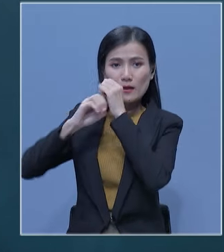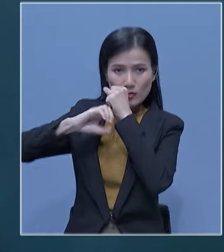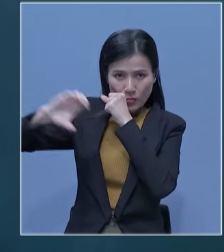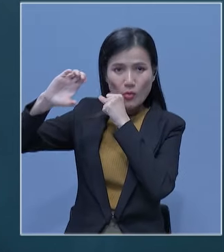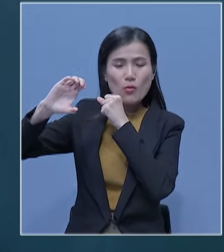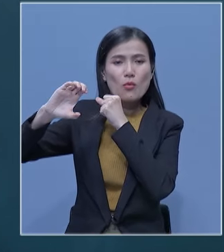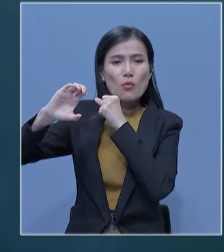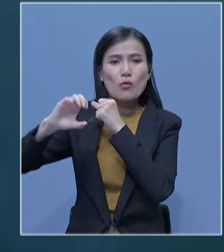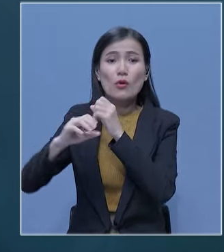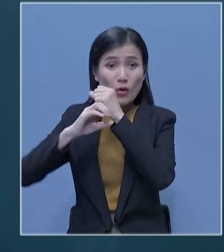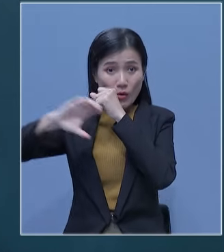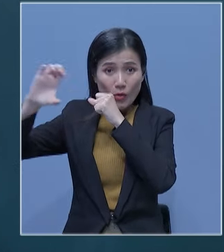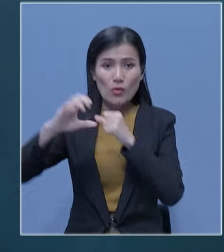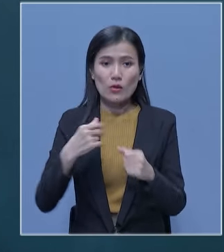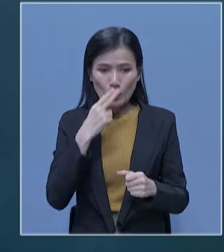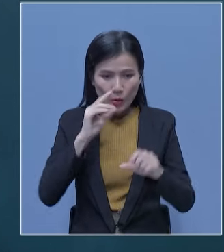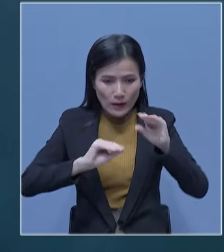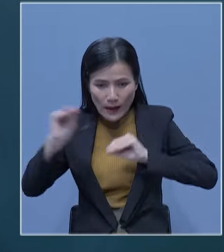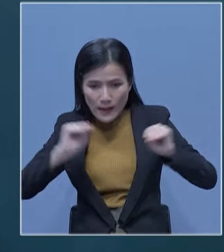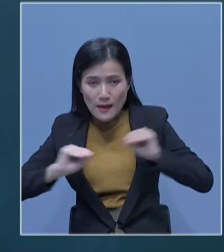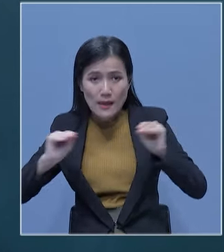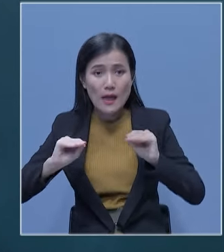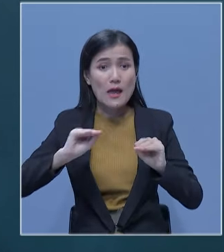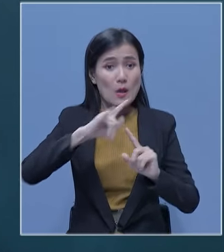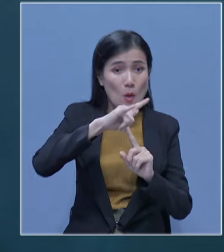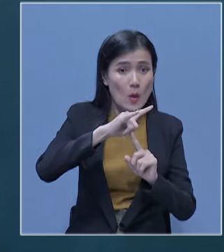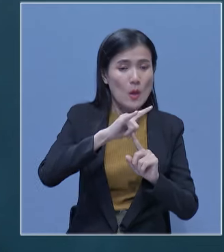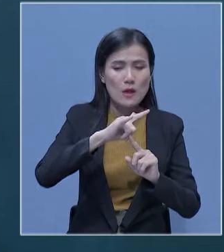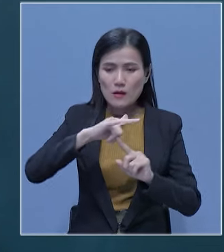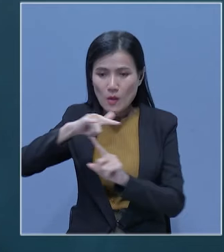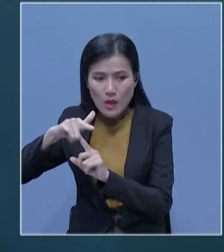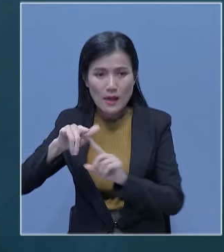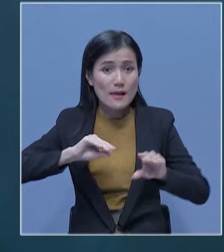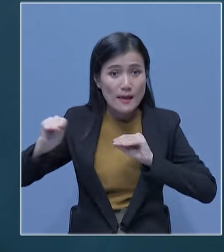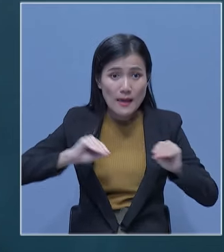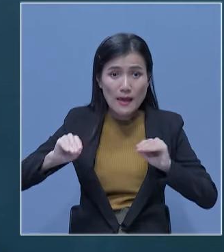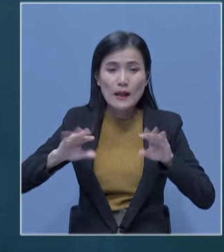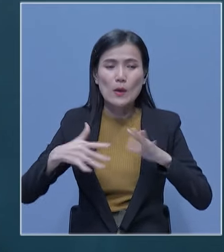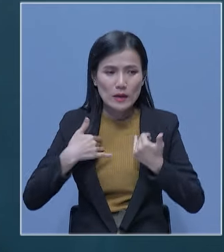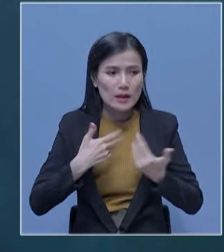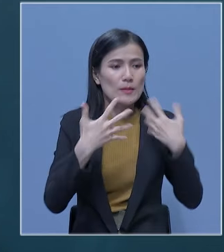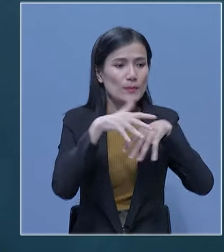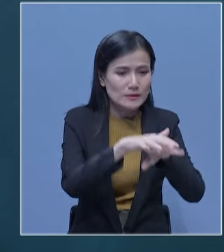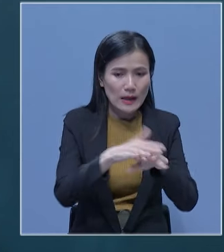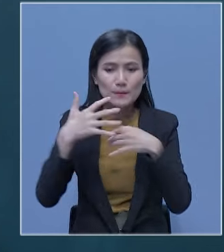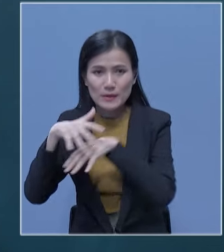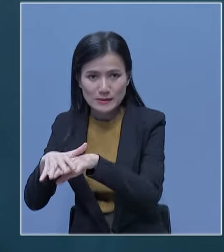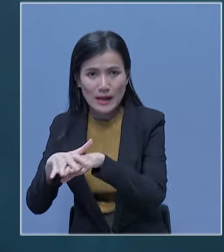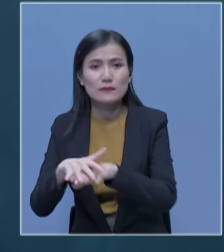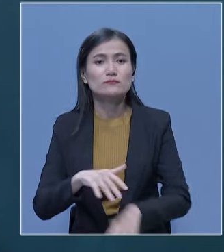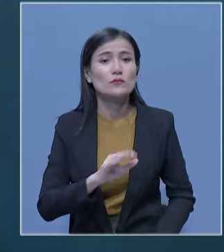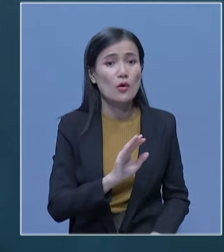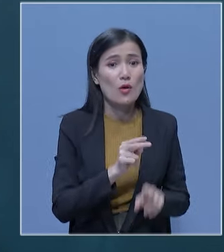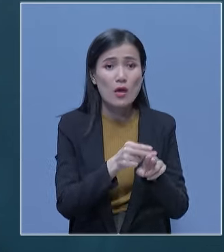ทช.แยกเครือข่ายก่อนที่จะประสานงานไปยังผู้ให้บริการโทรศัพท์เคลื่อนที่ยืนยันอีกครั้งนึงว่าชื่อผู้